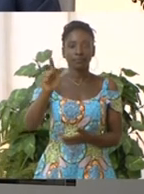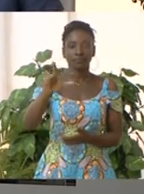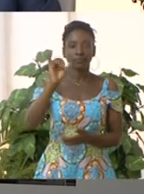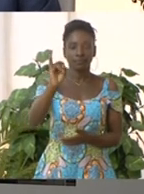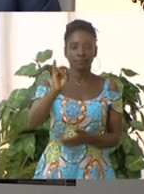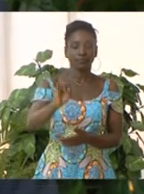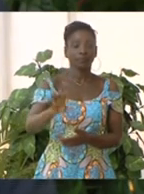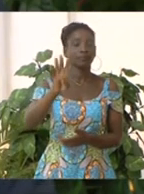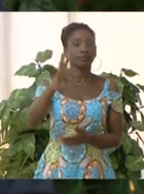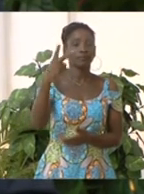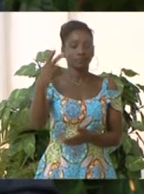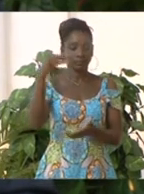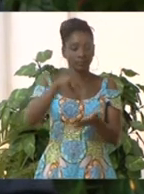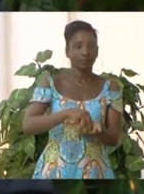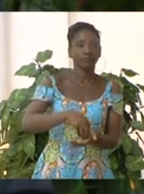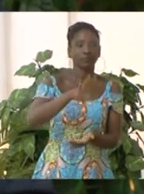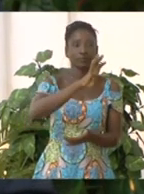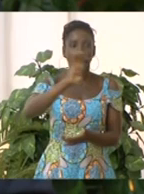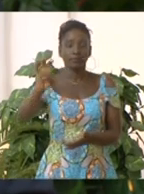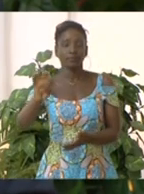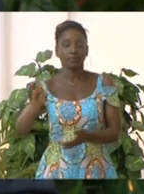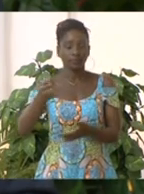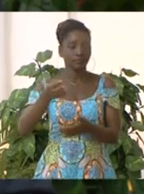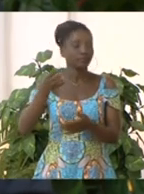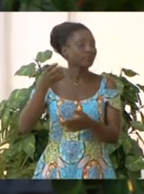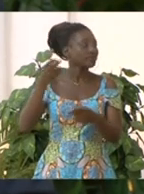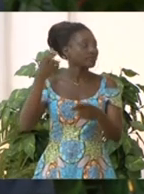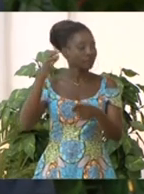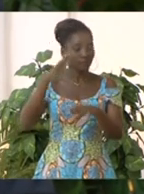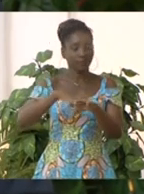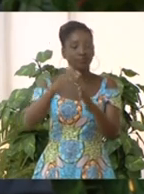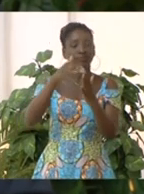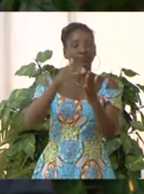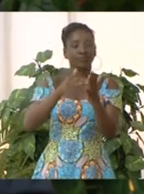42406 inscrits. Personnel d'astreinte, 119.